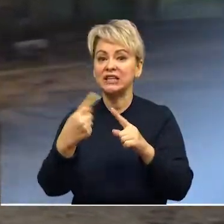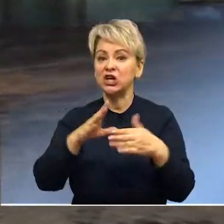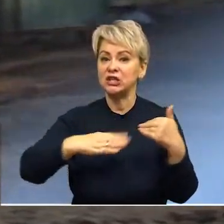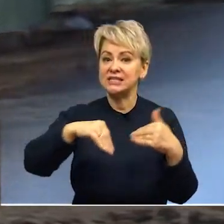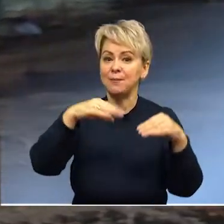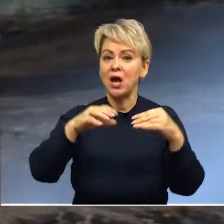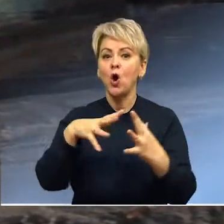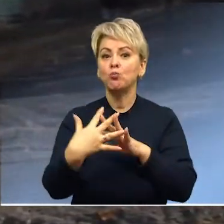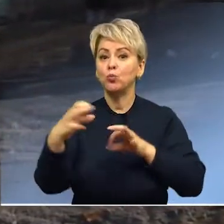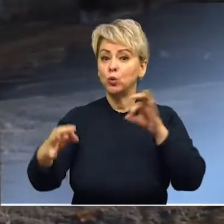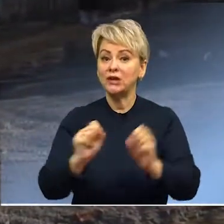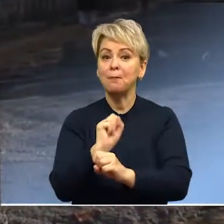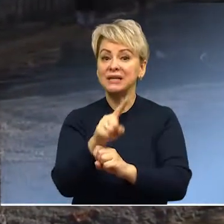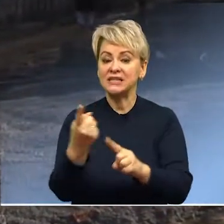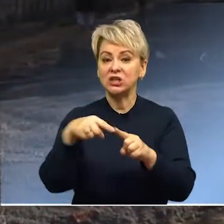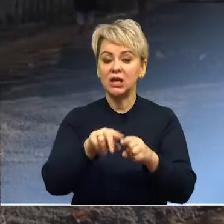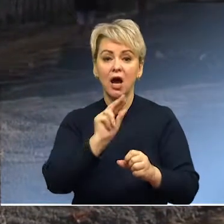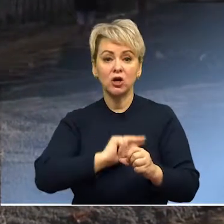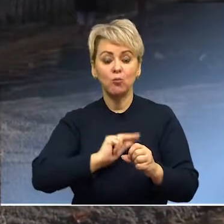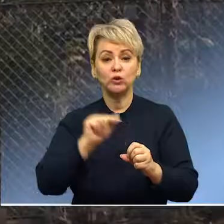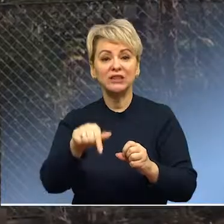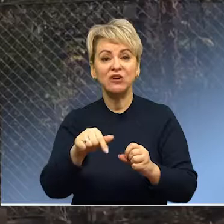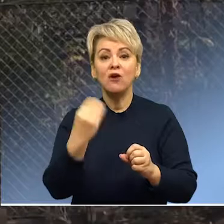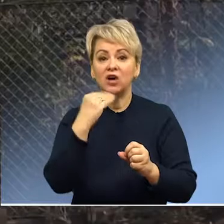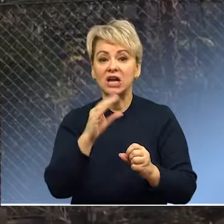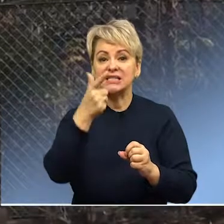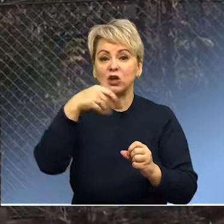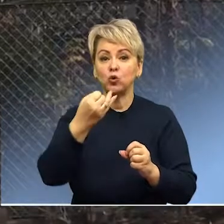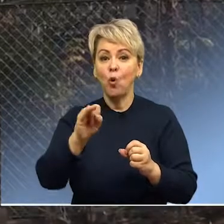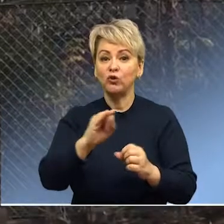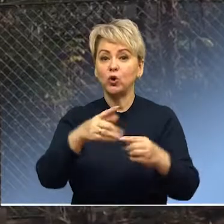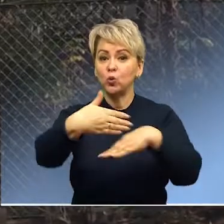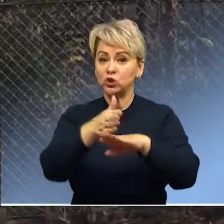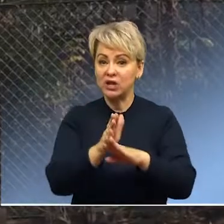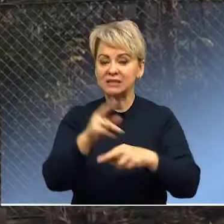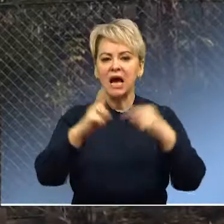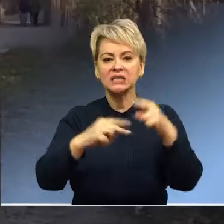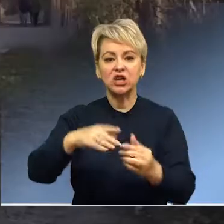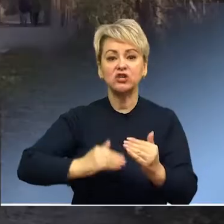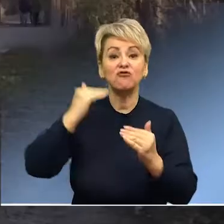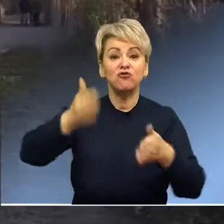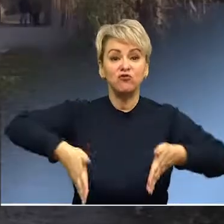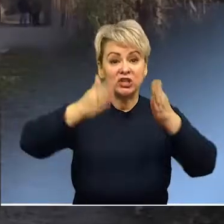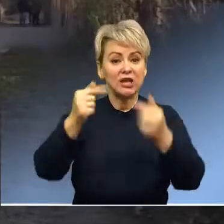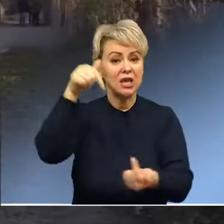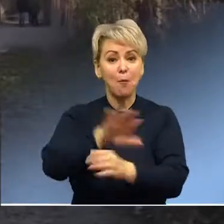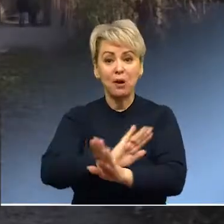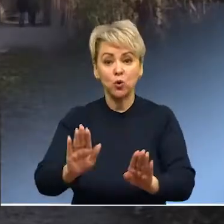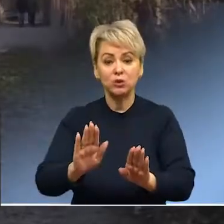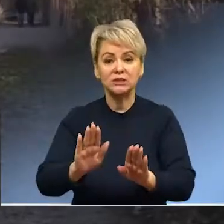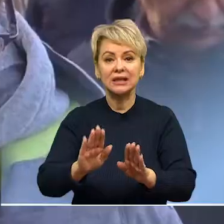земли населенных пунктов и предназначены для эксплуатации в качестве садового участка. А строительство вышки не подходит для земель данной